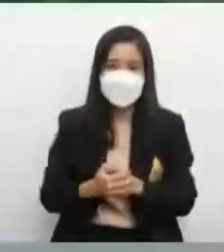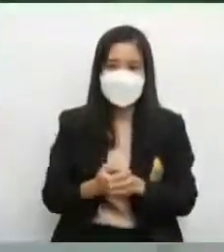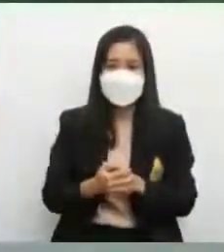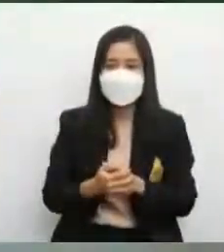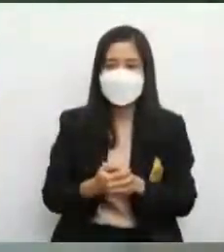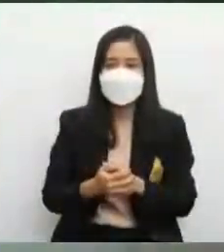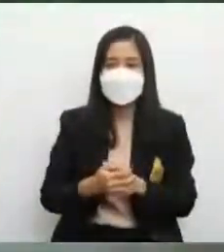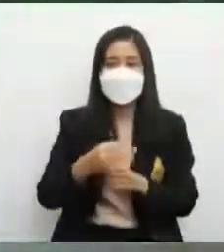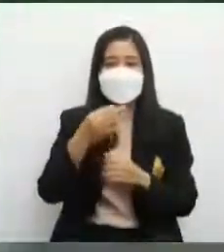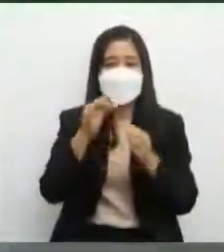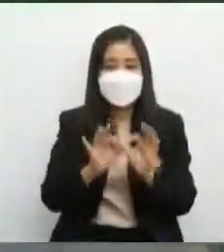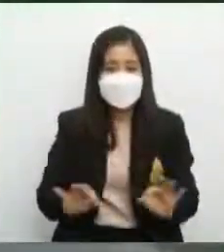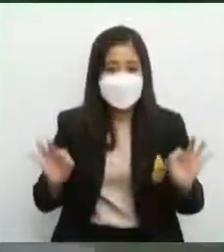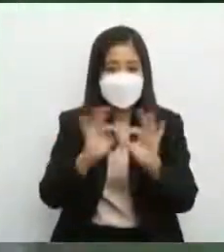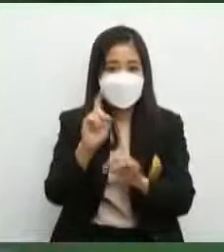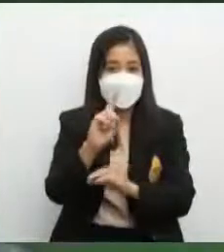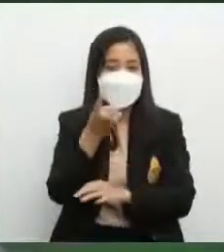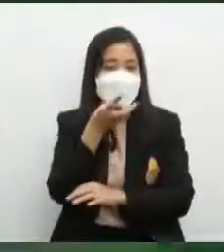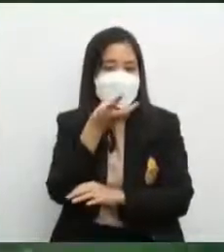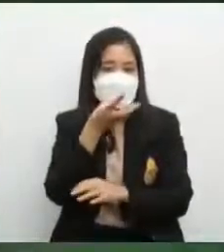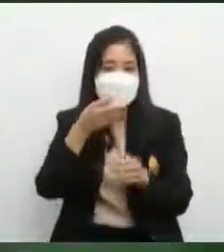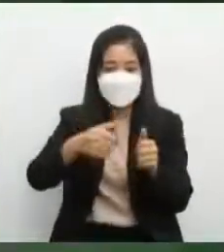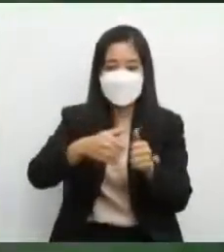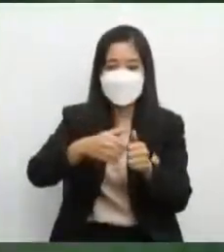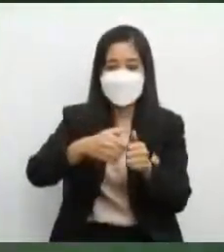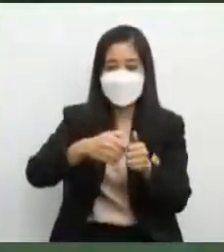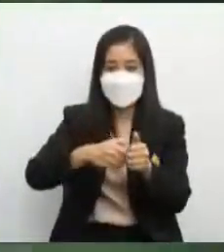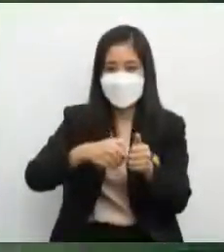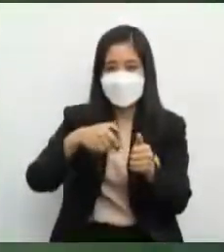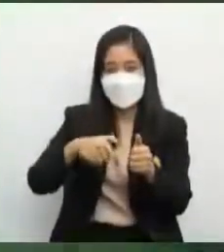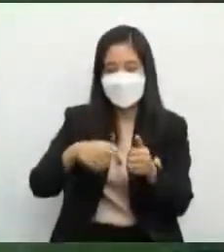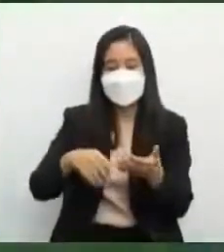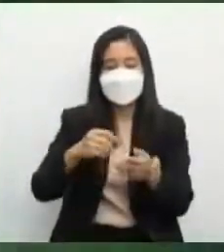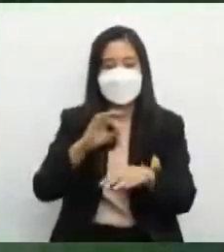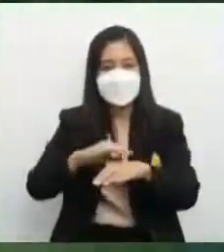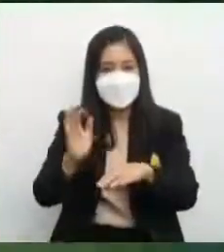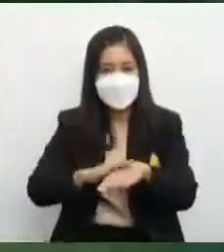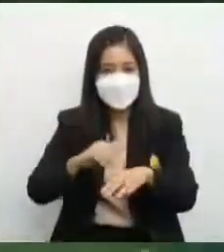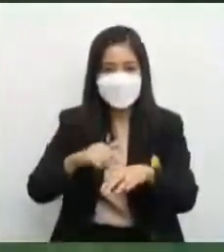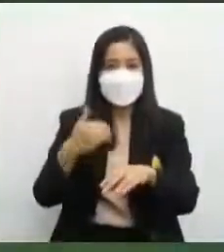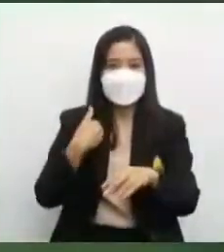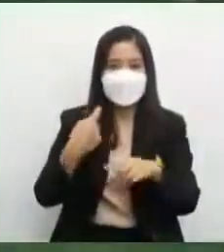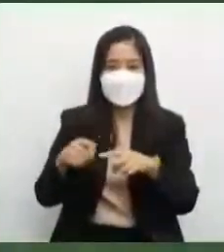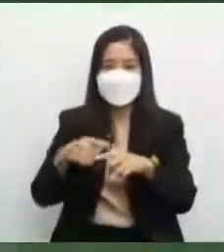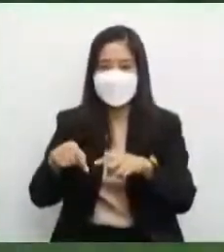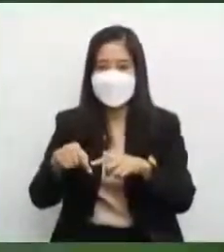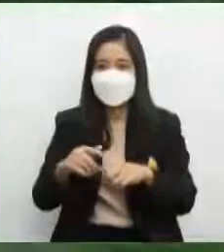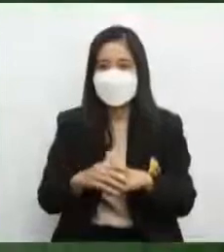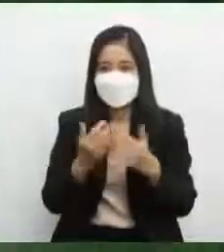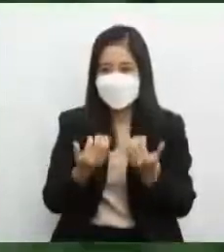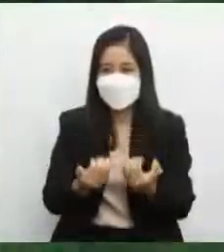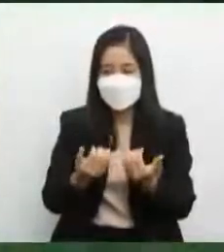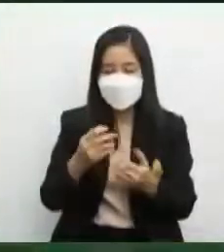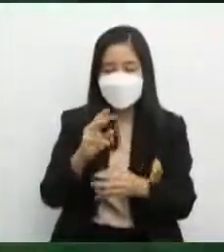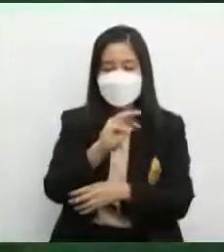ญคือข้าวข้าวโพดกระเทียมพริกกระหล่ำปีแตงกวาส่วนการปลูกไม้ผลเ